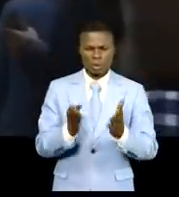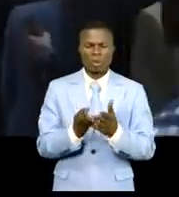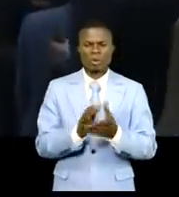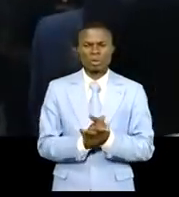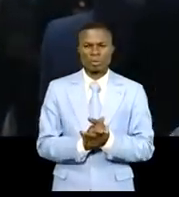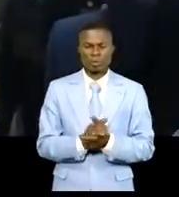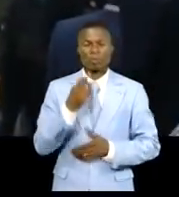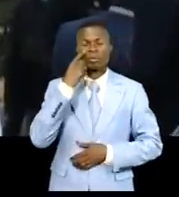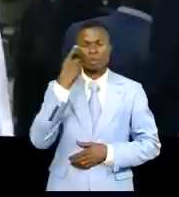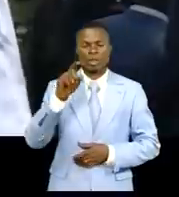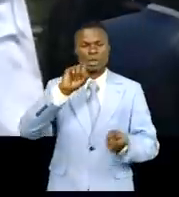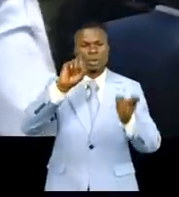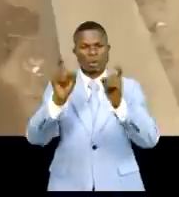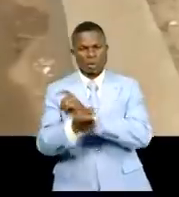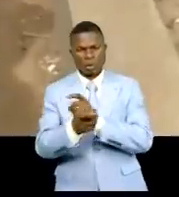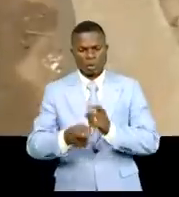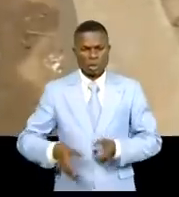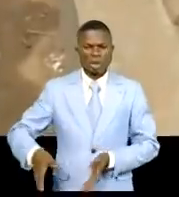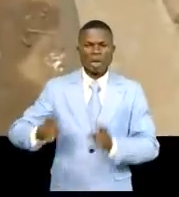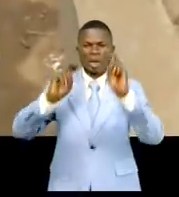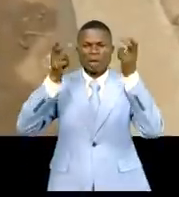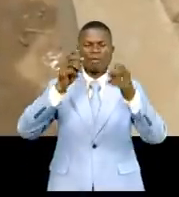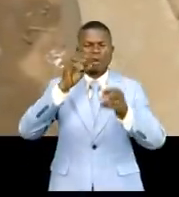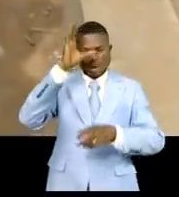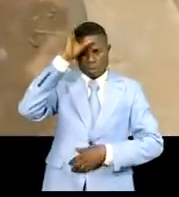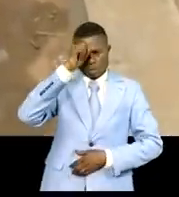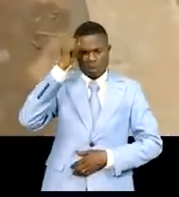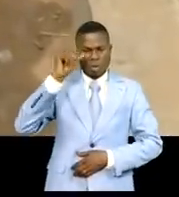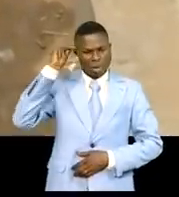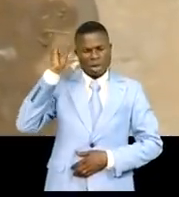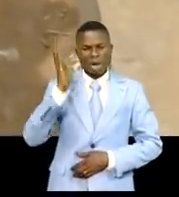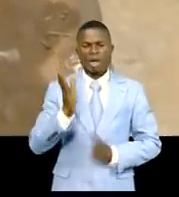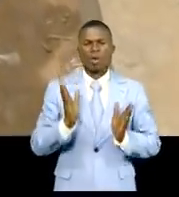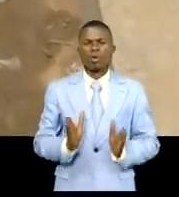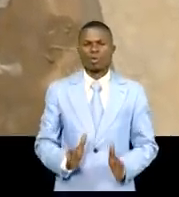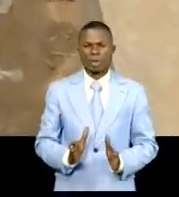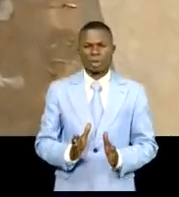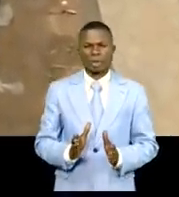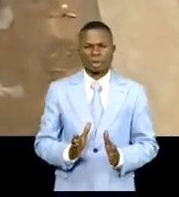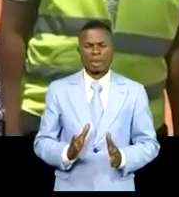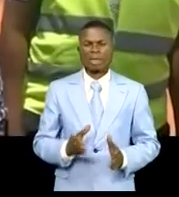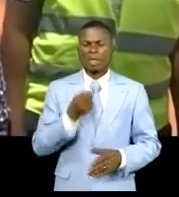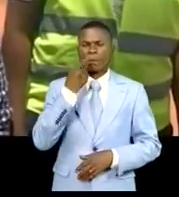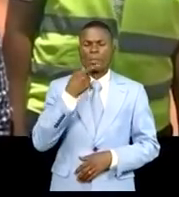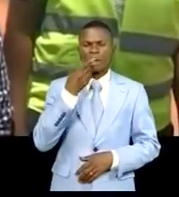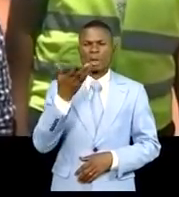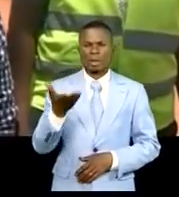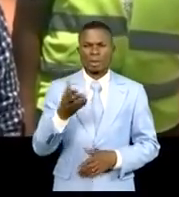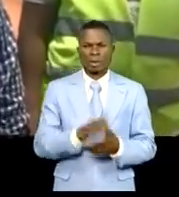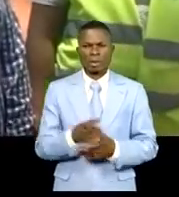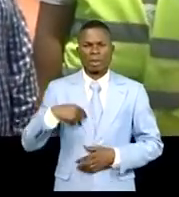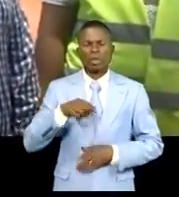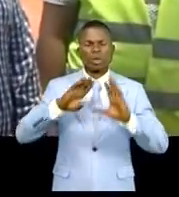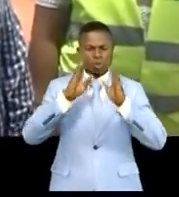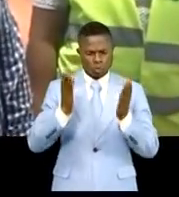en live cette transformation de la voie urbaine du Bandundu-Ville, le vice-gouverneur Félicien Kiwaïmoadi glisse quelques phrases. Nous pensons que tout a